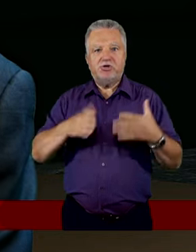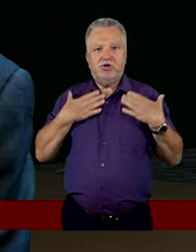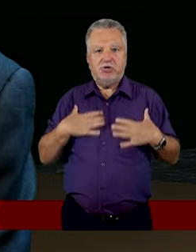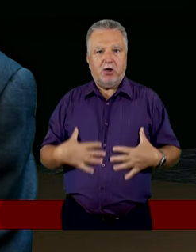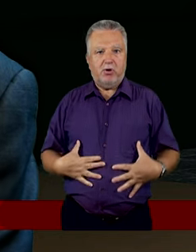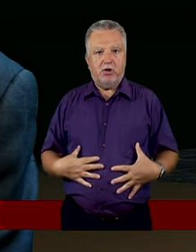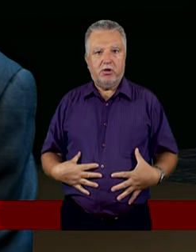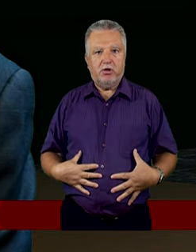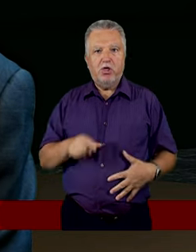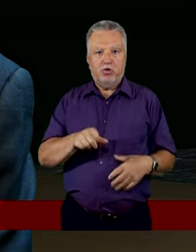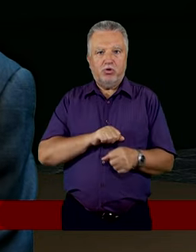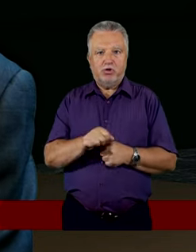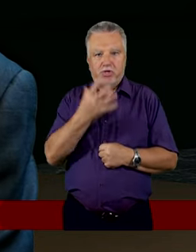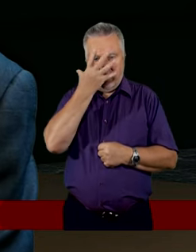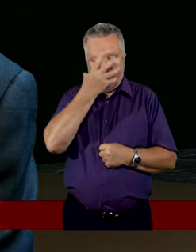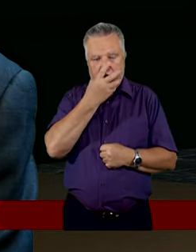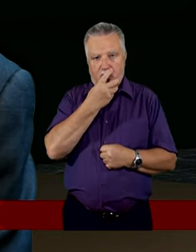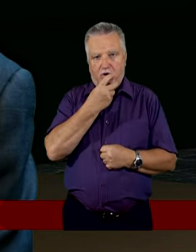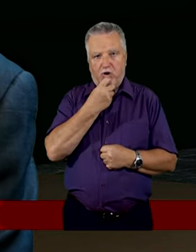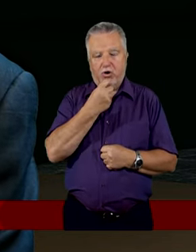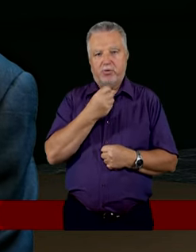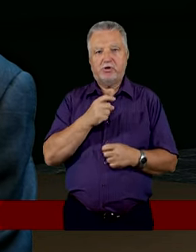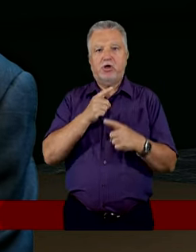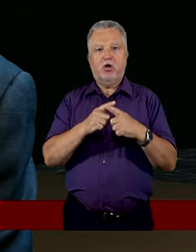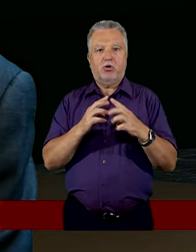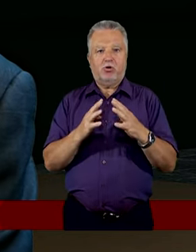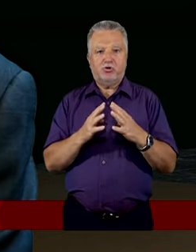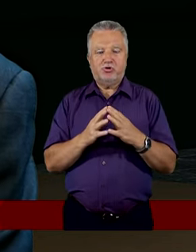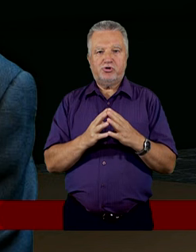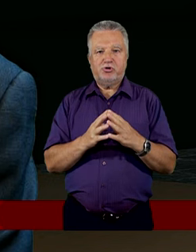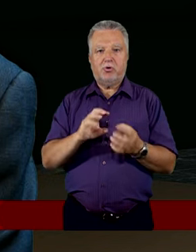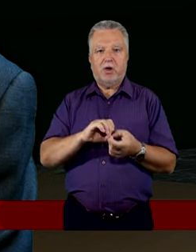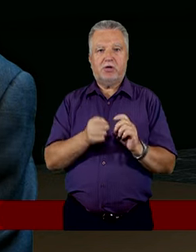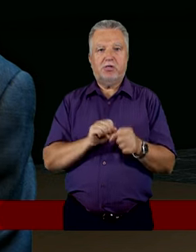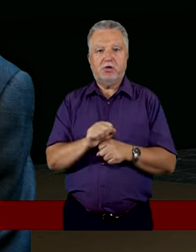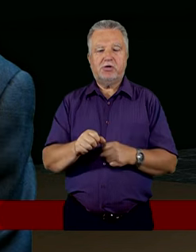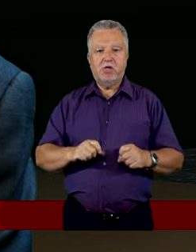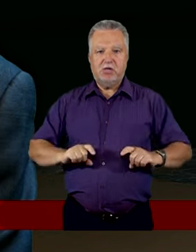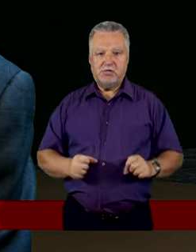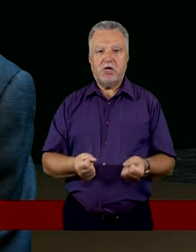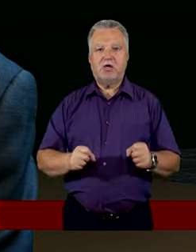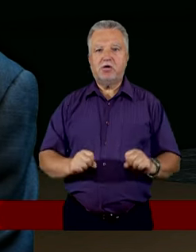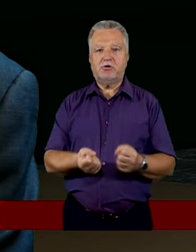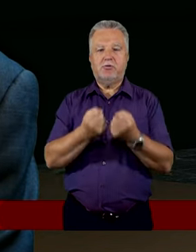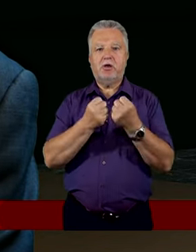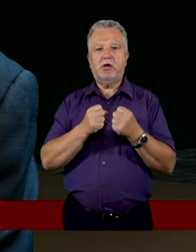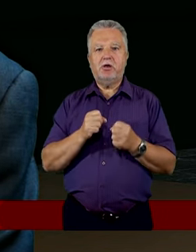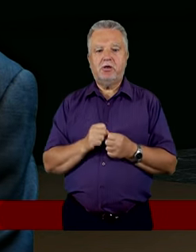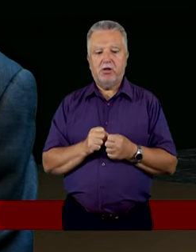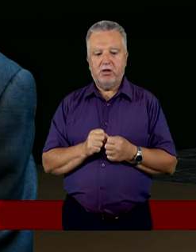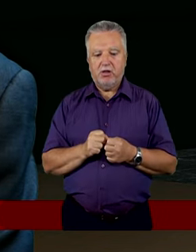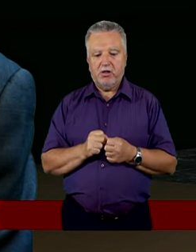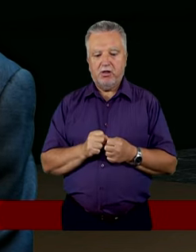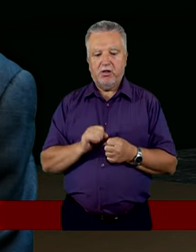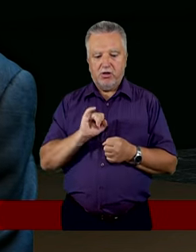ciała. Czyli to jest taki obraz, to jest taki pełny obraz Kościoła, kiedy jest zaangażowany i